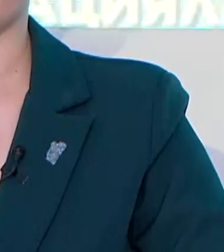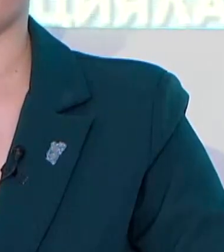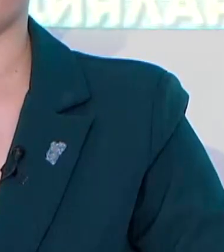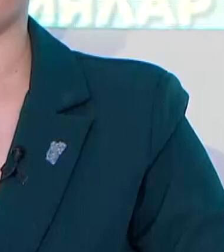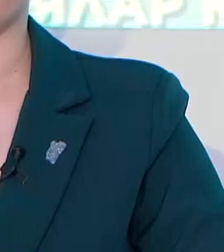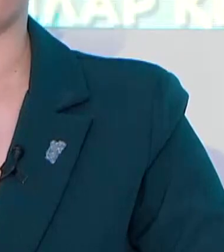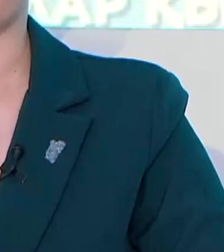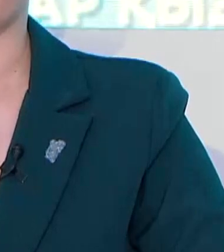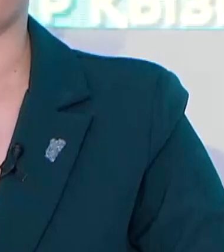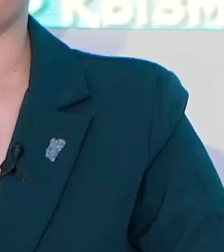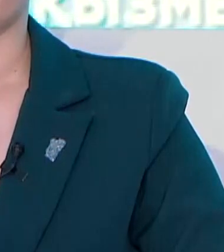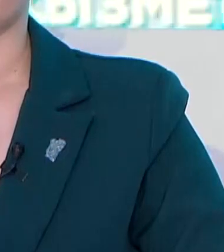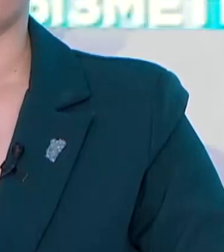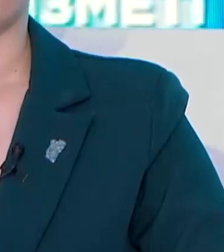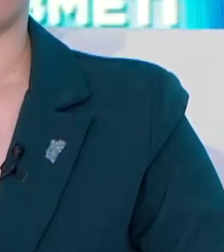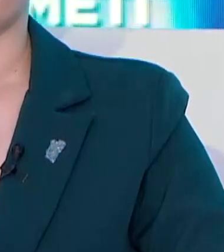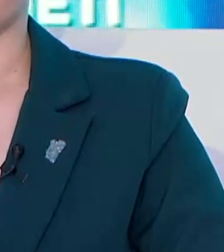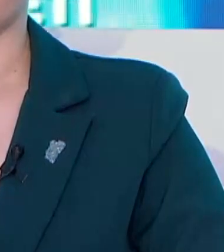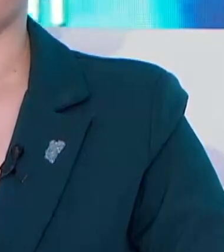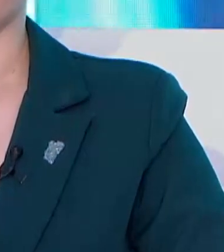режима. Я передаю слово коллегам.